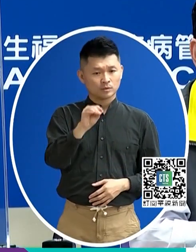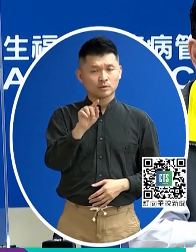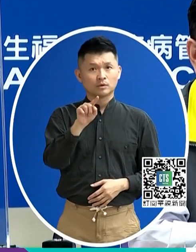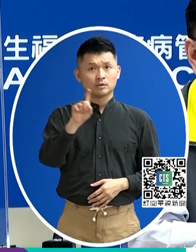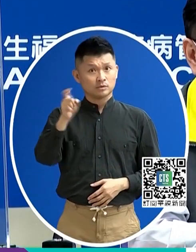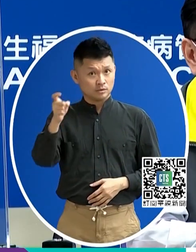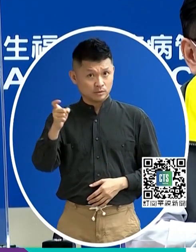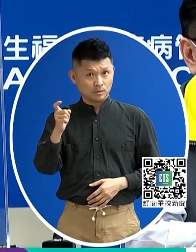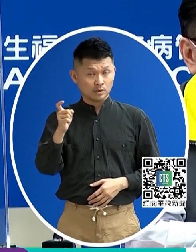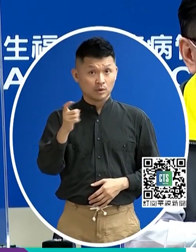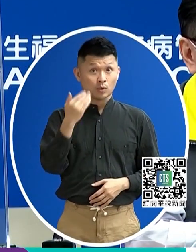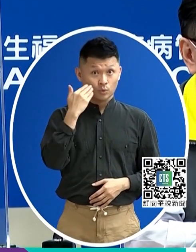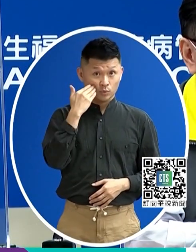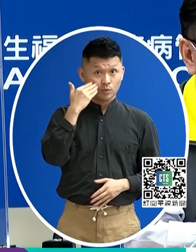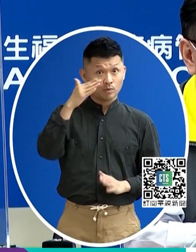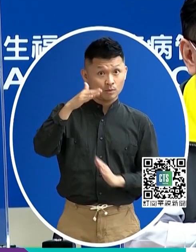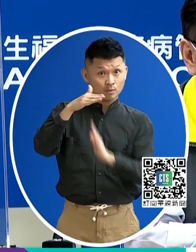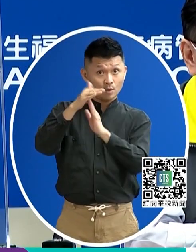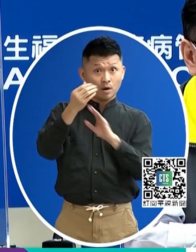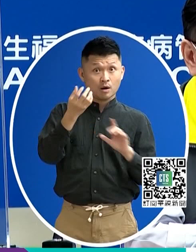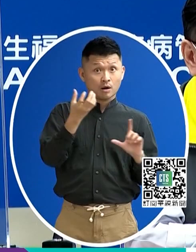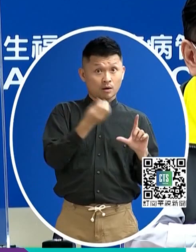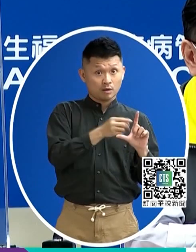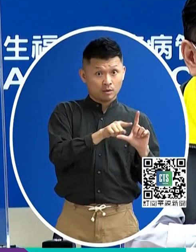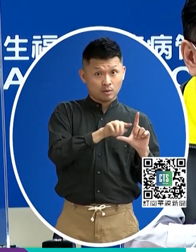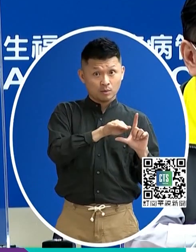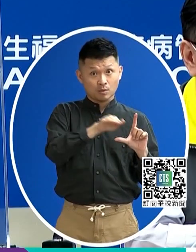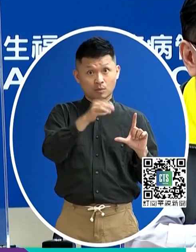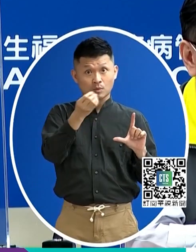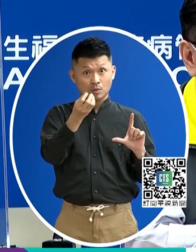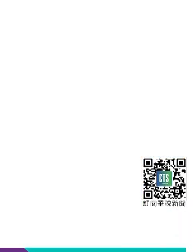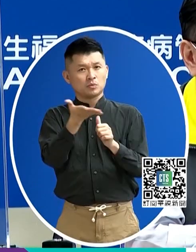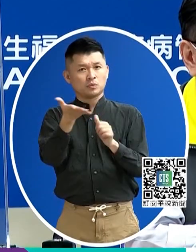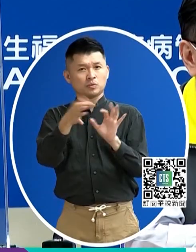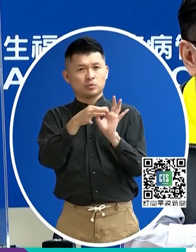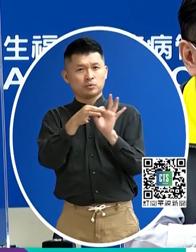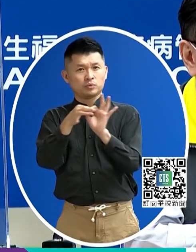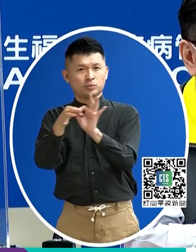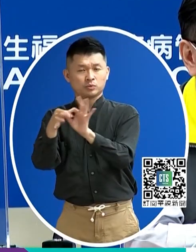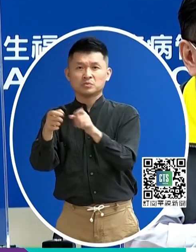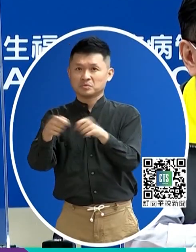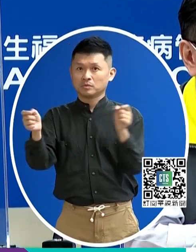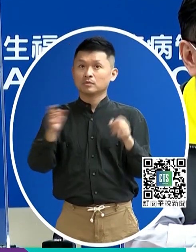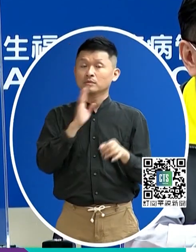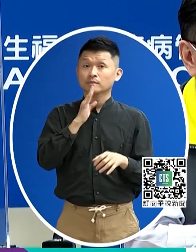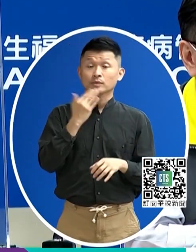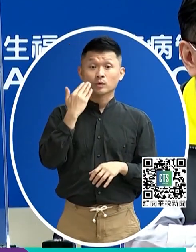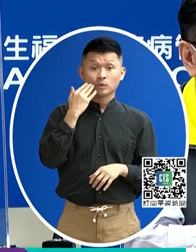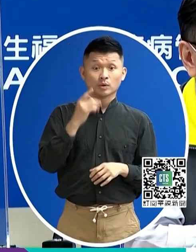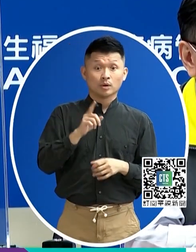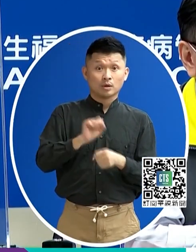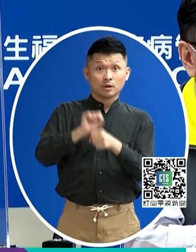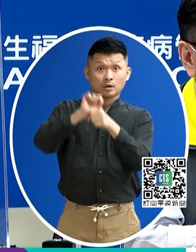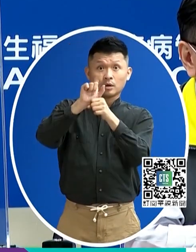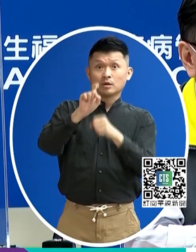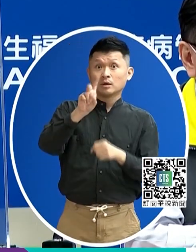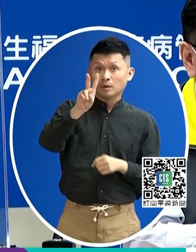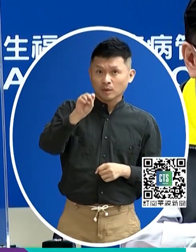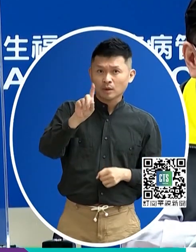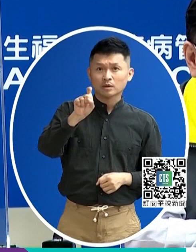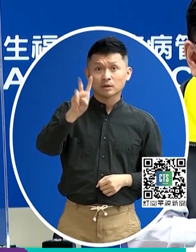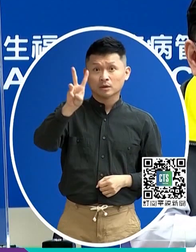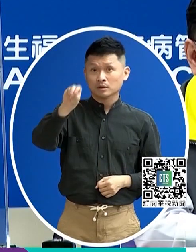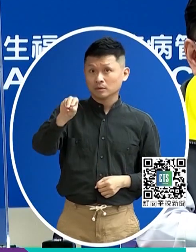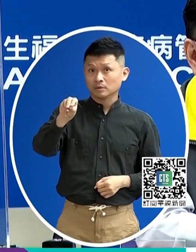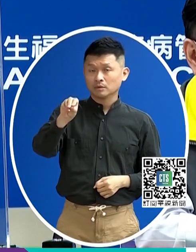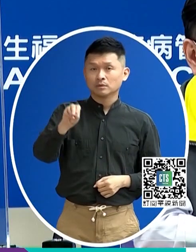若作为一个高点来看，那疫情恐怕会拖得比较长。那如果是到了12万、13万的话，